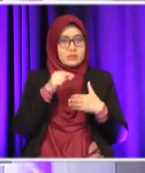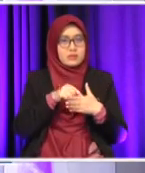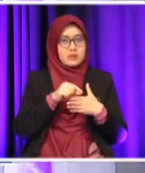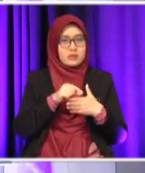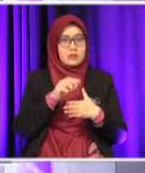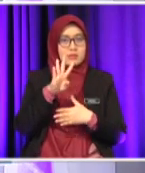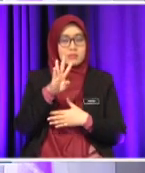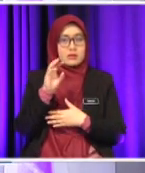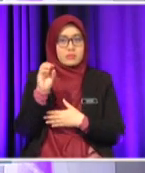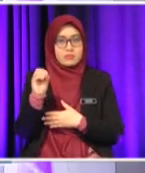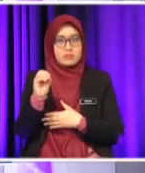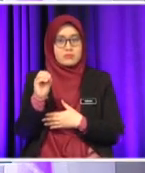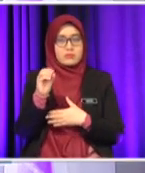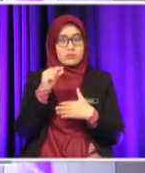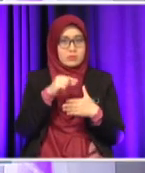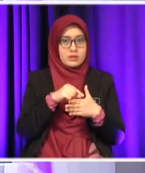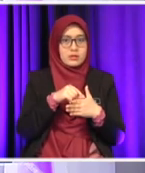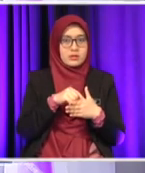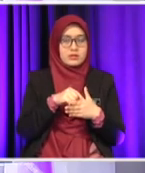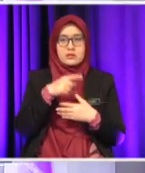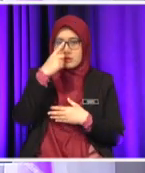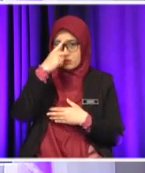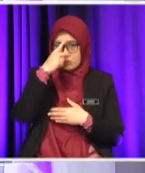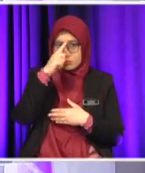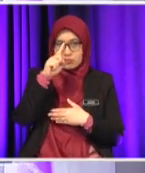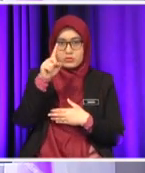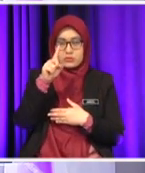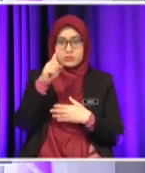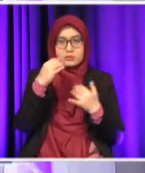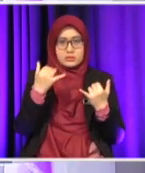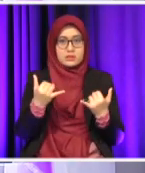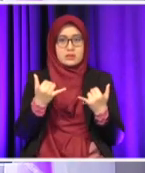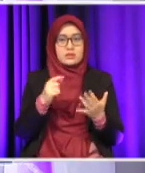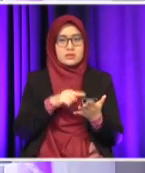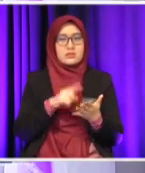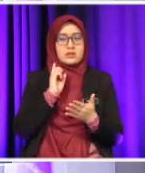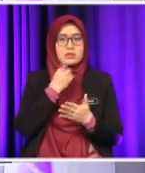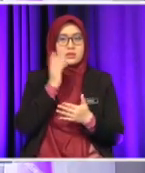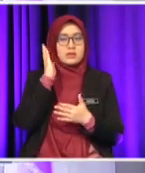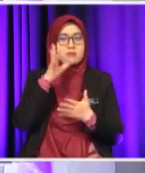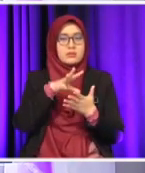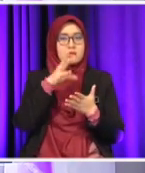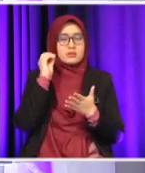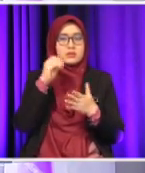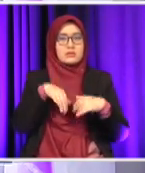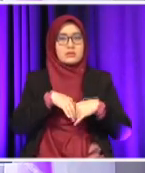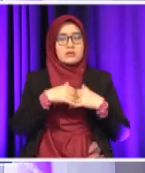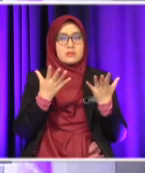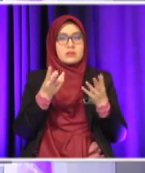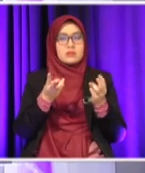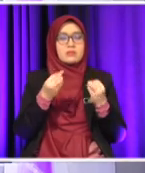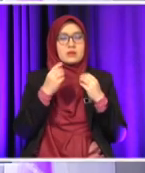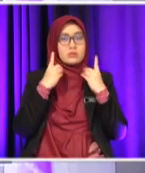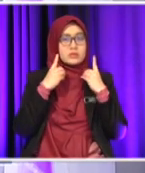jangan ini kita akan belajar dengan cekgu Kamal Bagaimana nak menjawab soal-soalan